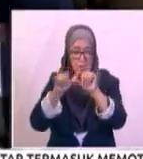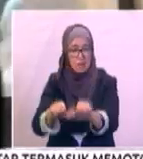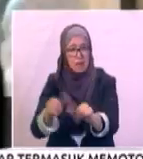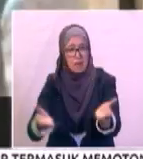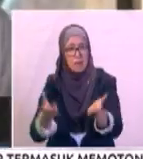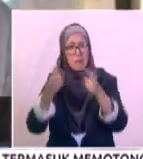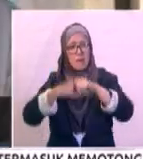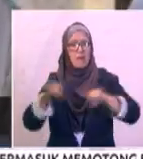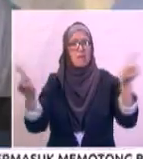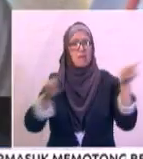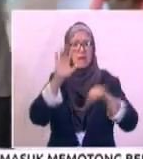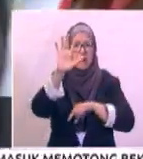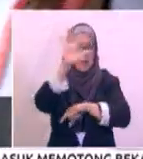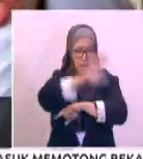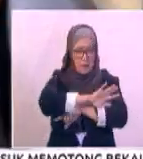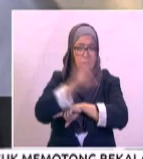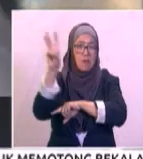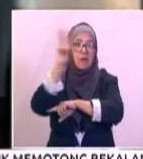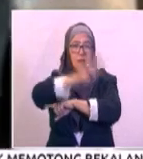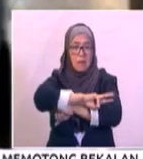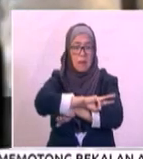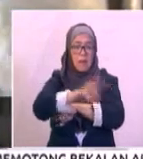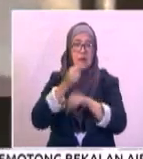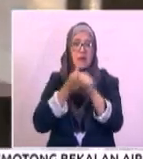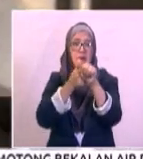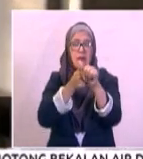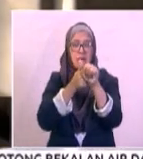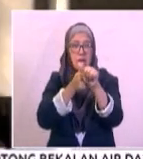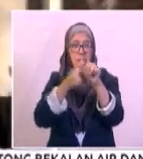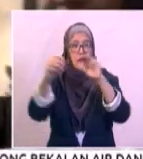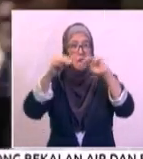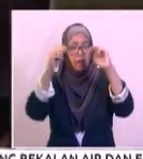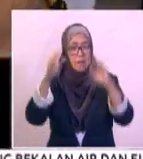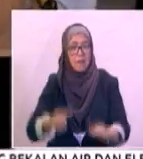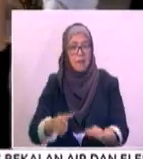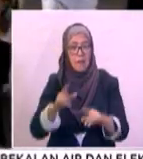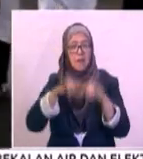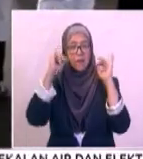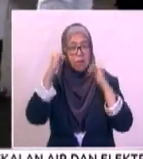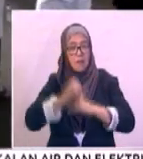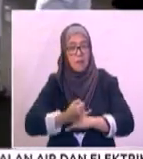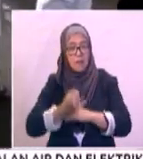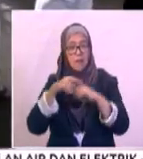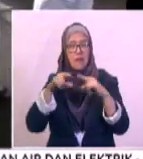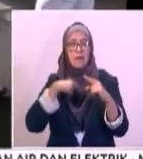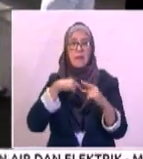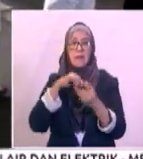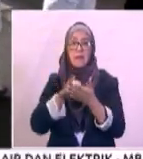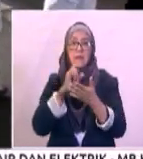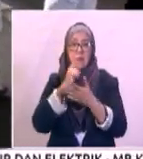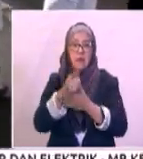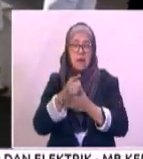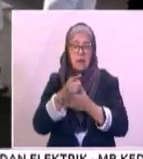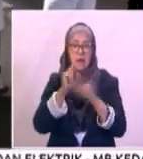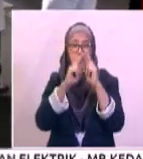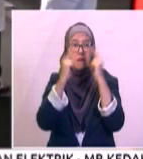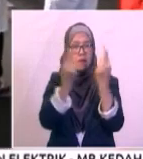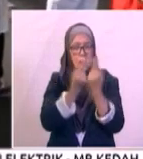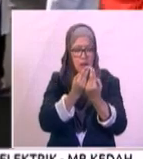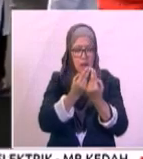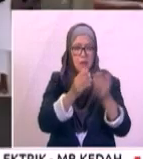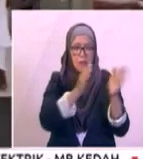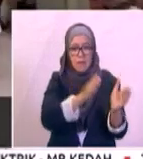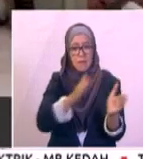hari. Menurut pengurus ibadat Madinah, Muhammad Zamri Ramli, unit bimbingan dan ziarah Madinah menjadualkan aktiviti yang secukupnya